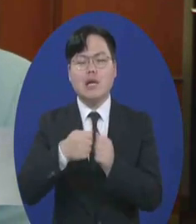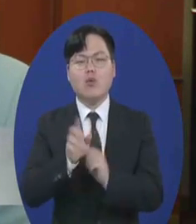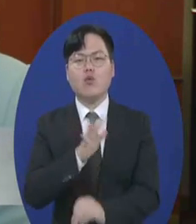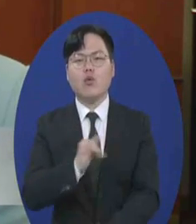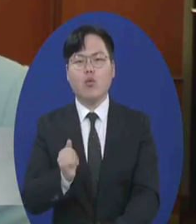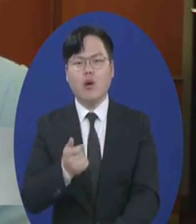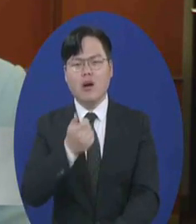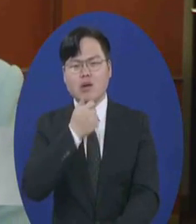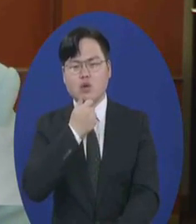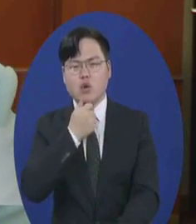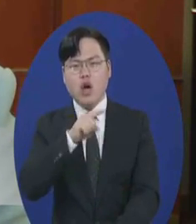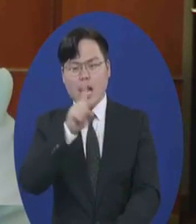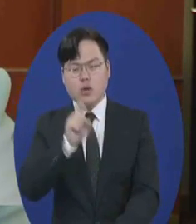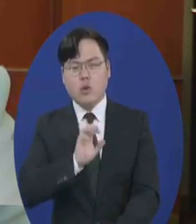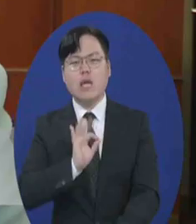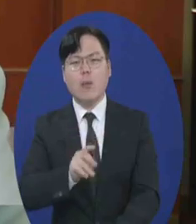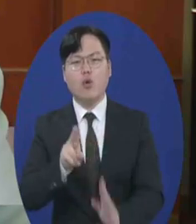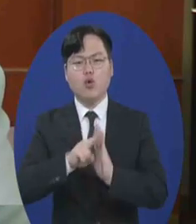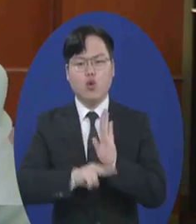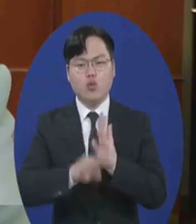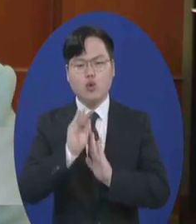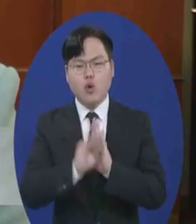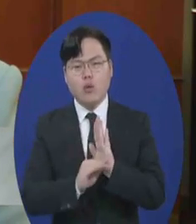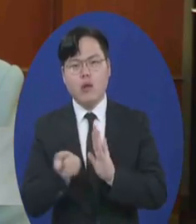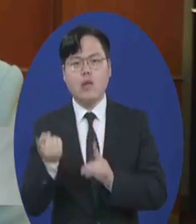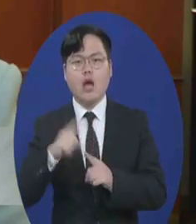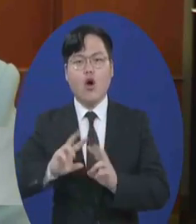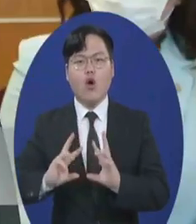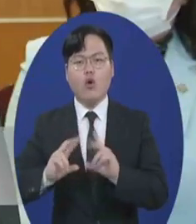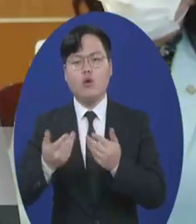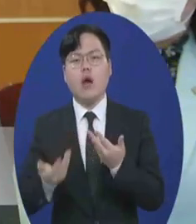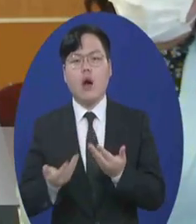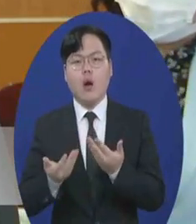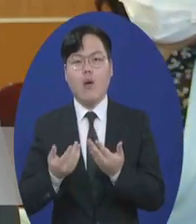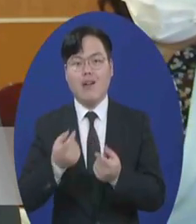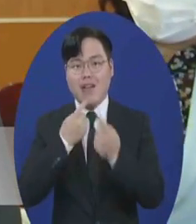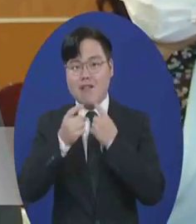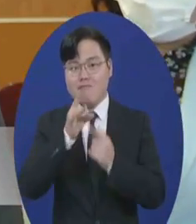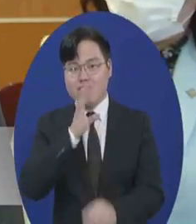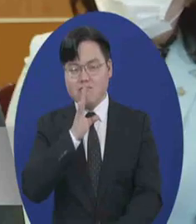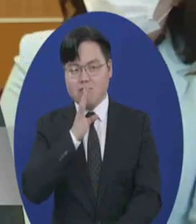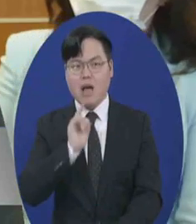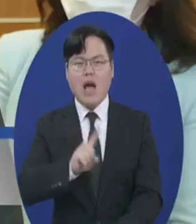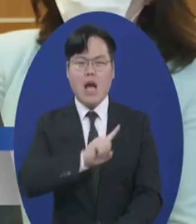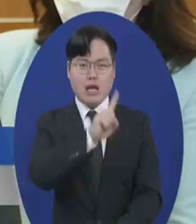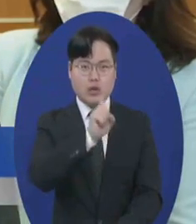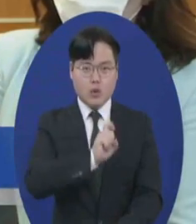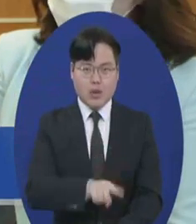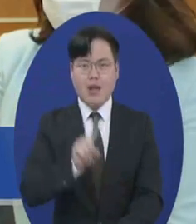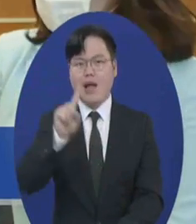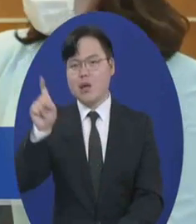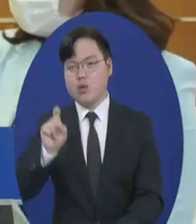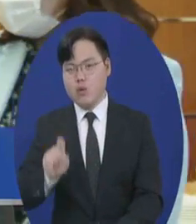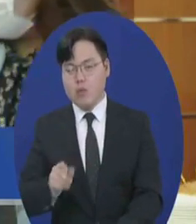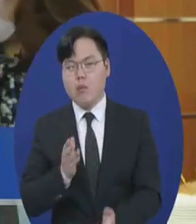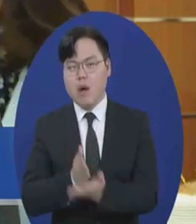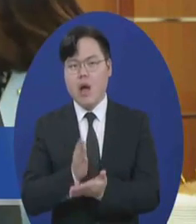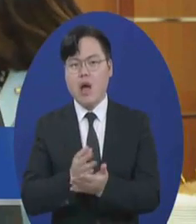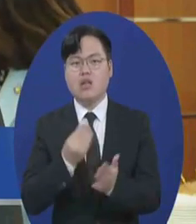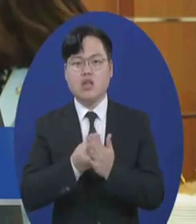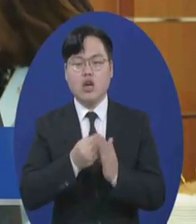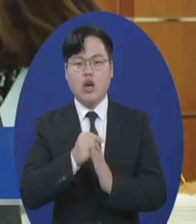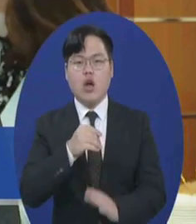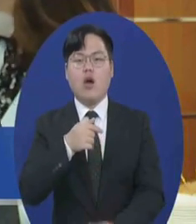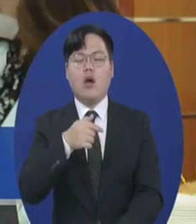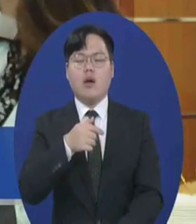уу? Эсвэл бас асуудал байна уу? Дүрм журмд өөрчлөлт оруулах уу гэдэг асуудал яригдана. Аль аль талдаар нэлээд асуудал байна гэж харж байгаа. Тухайлбал хэм бол одоо